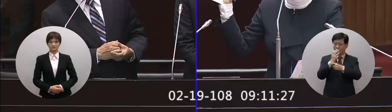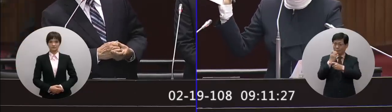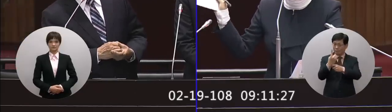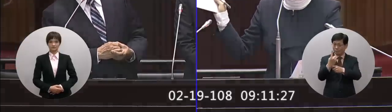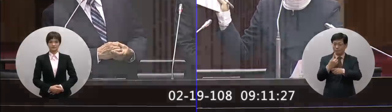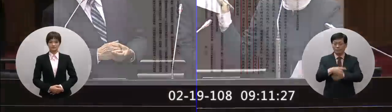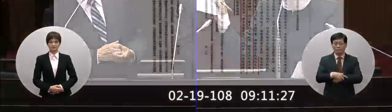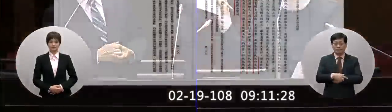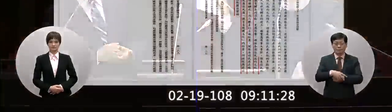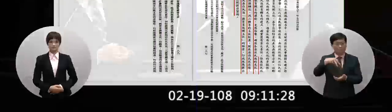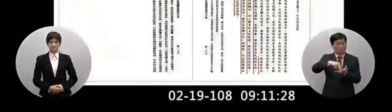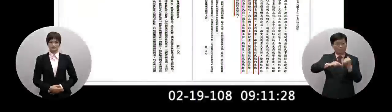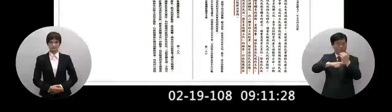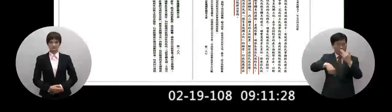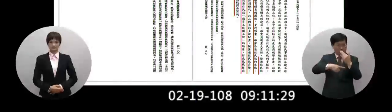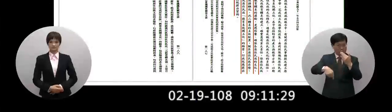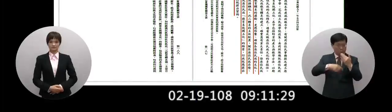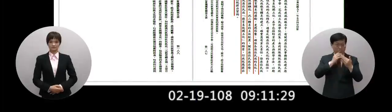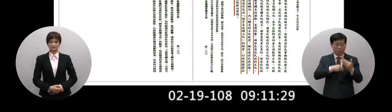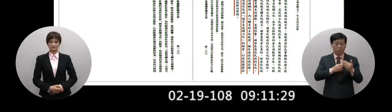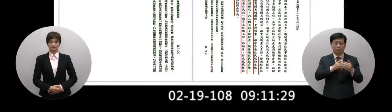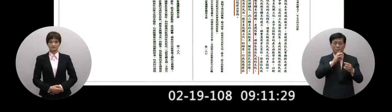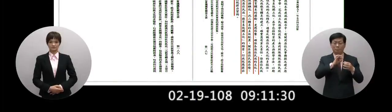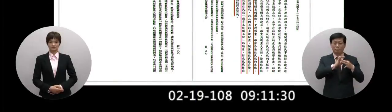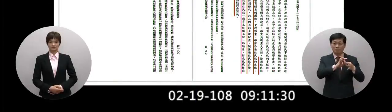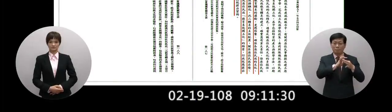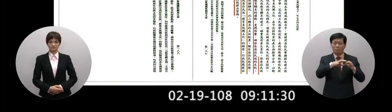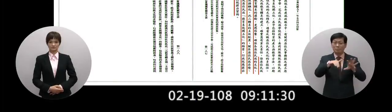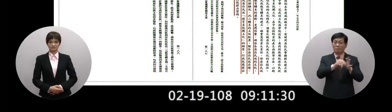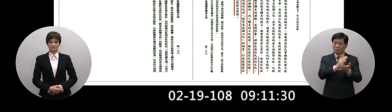民国91年立法院关系文书，